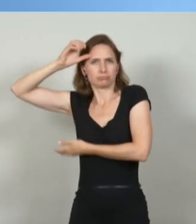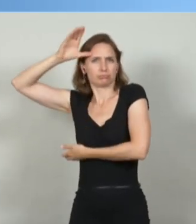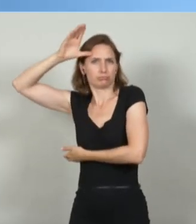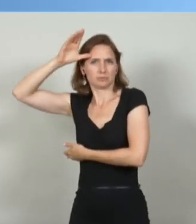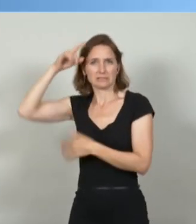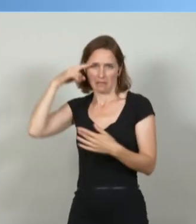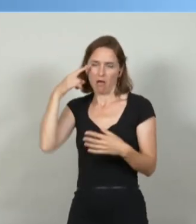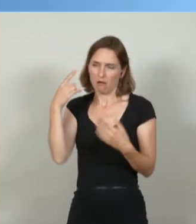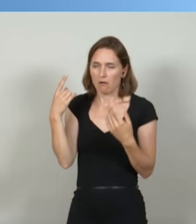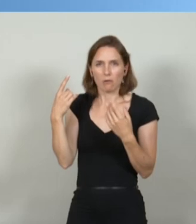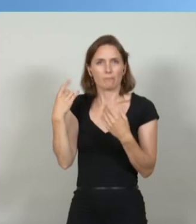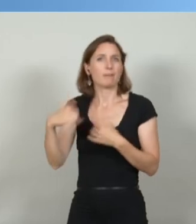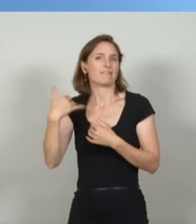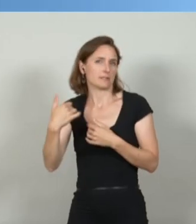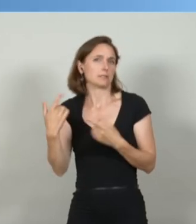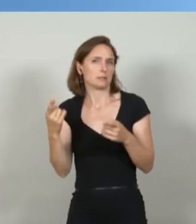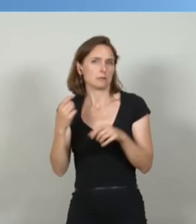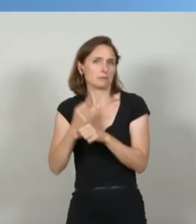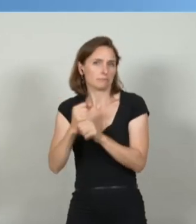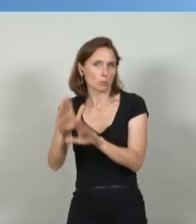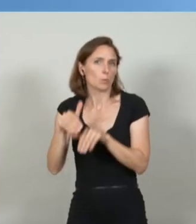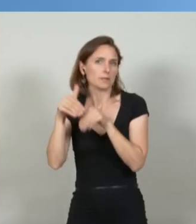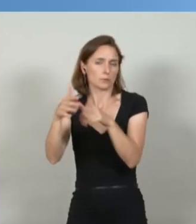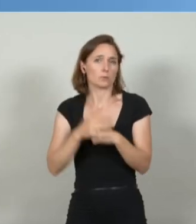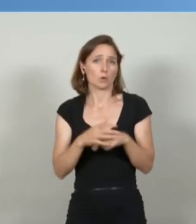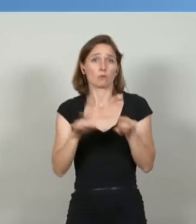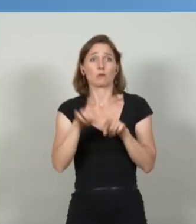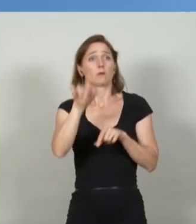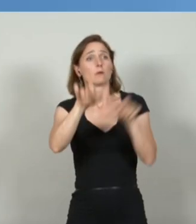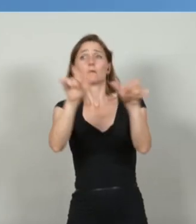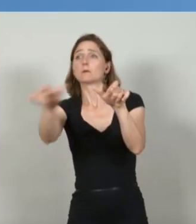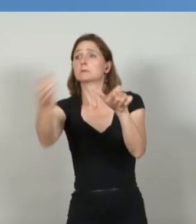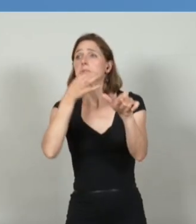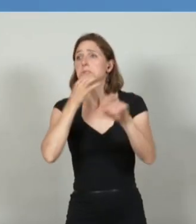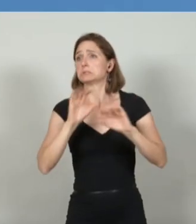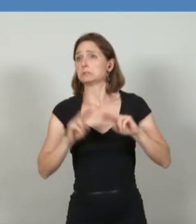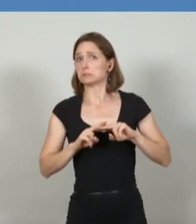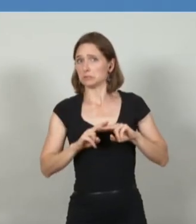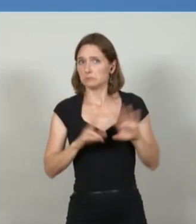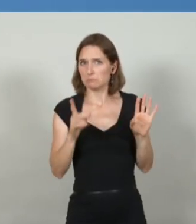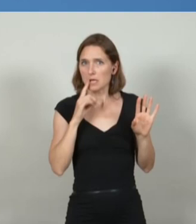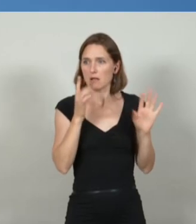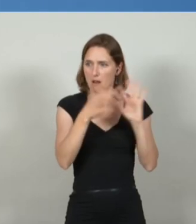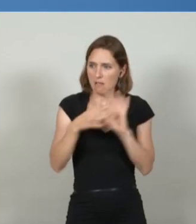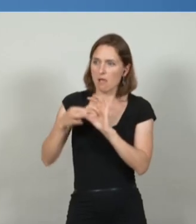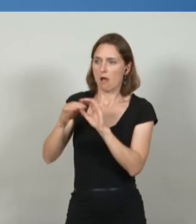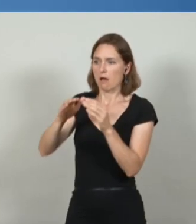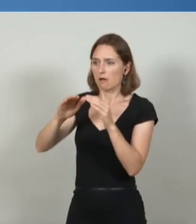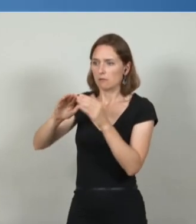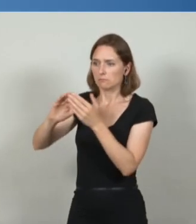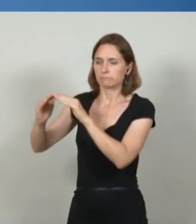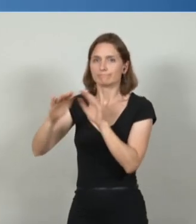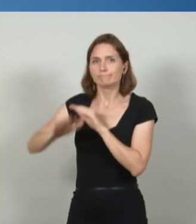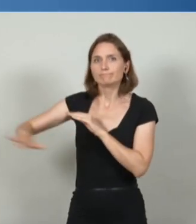même si ça a pas été évoqué ni par les uns ni par ni par les autres je crois que le lien avec la communauté scientifique où nous avons